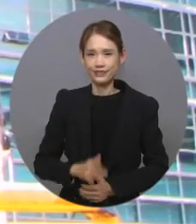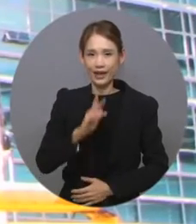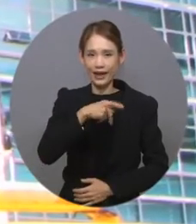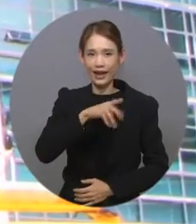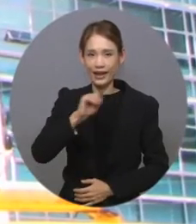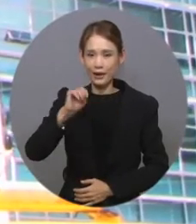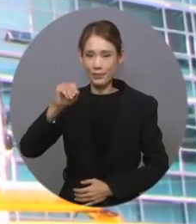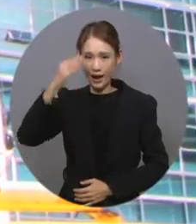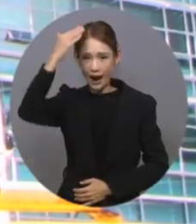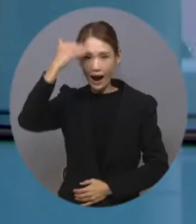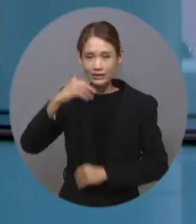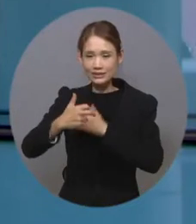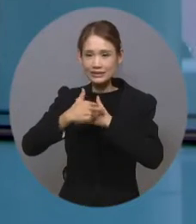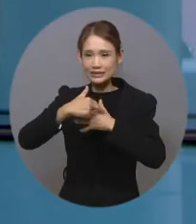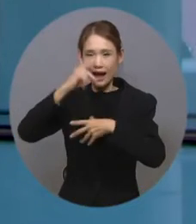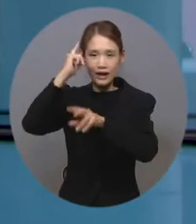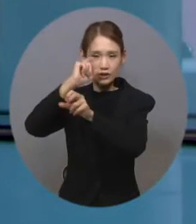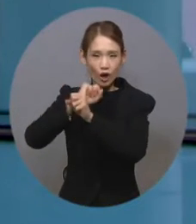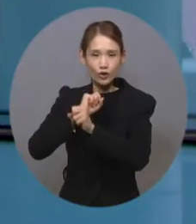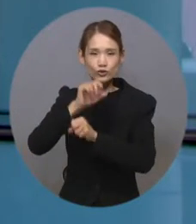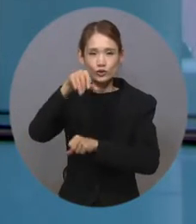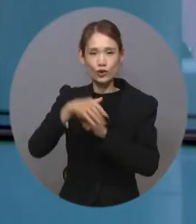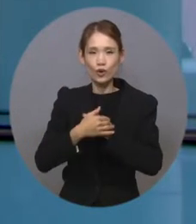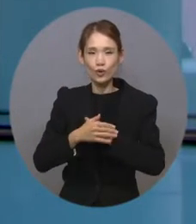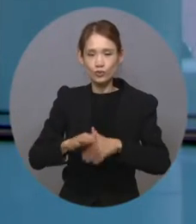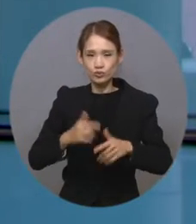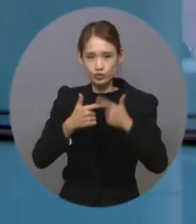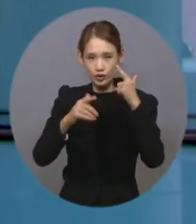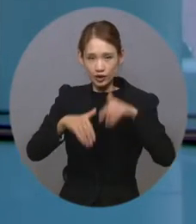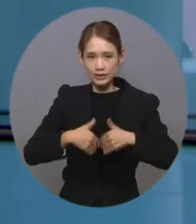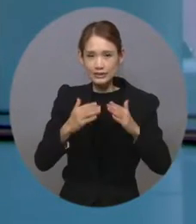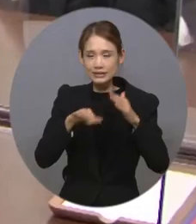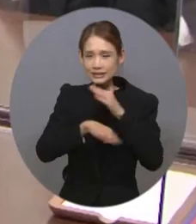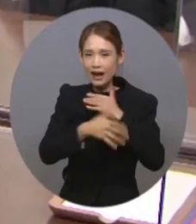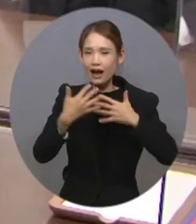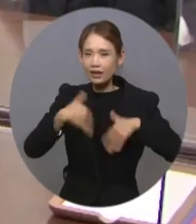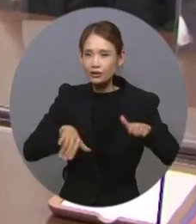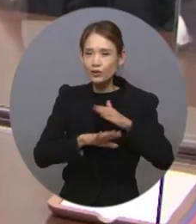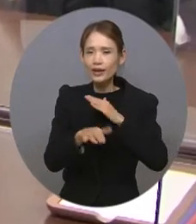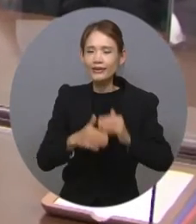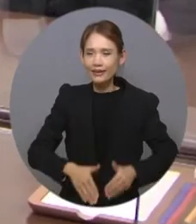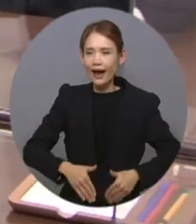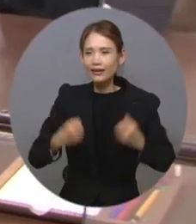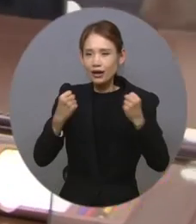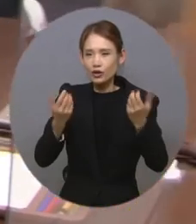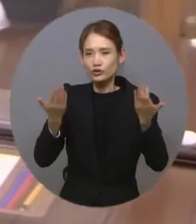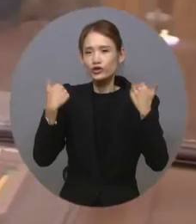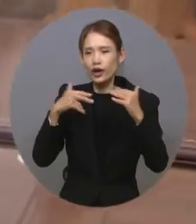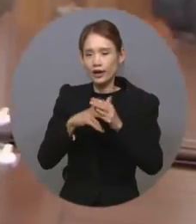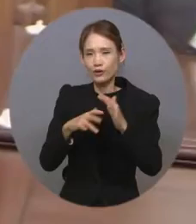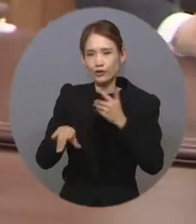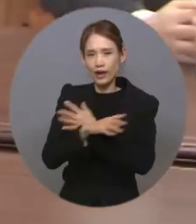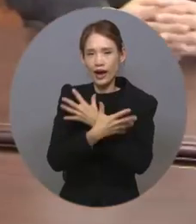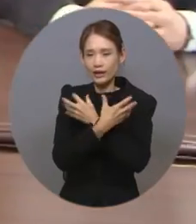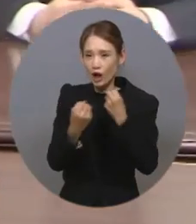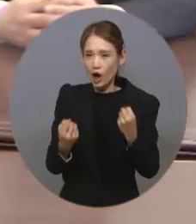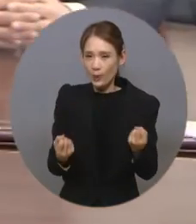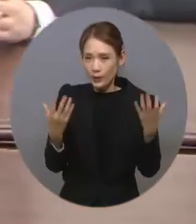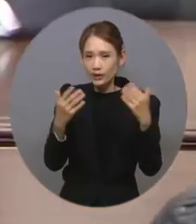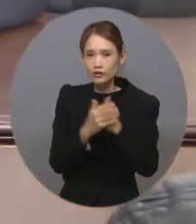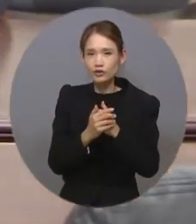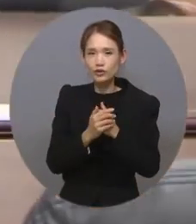KMI 한국의학연구소가 부산 동구 취약계층을 대상으로 따뜻한 겨울나기 사업 후원 협약식을 지난 20일